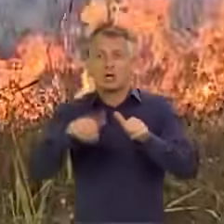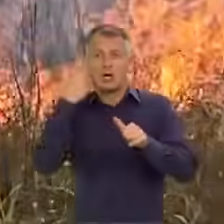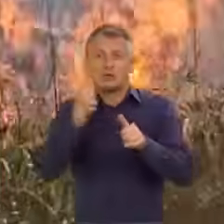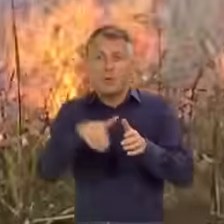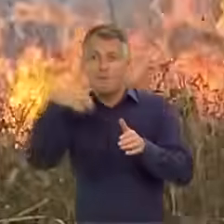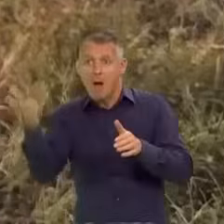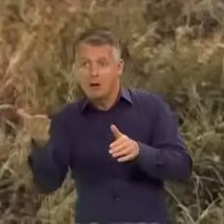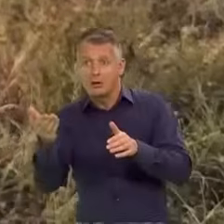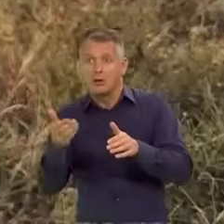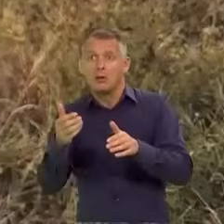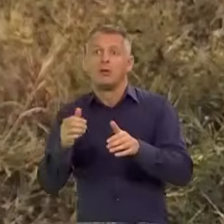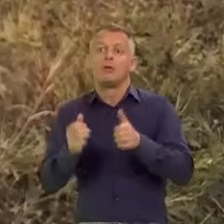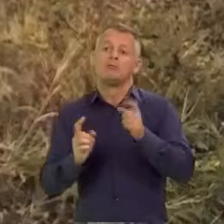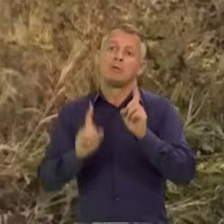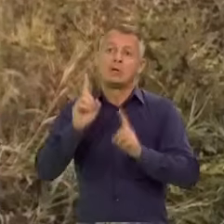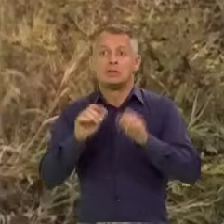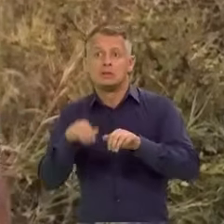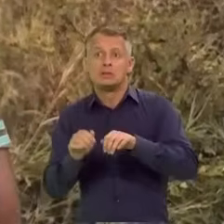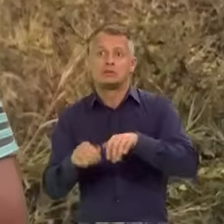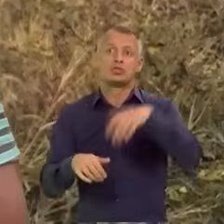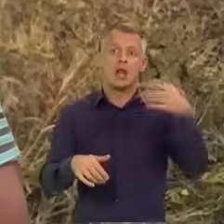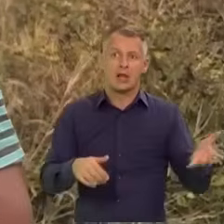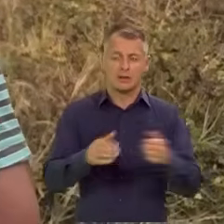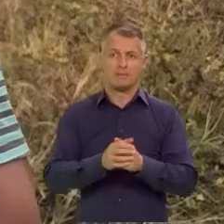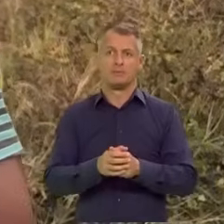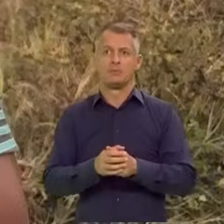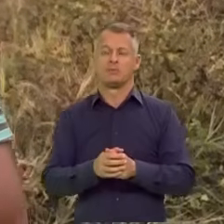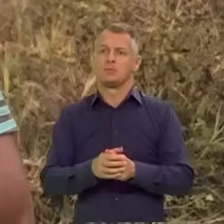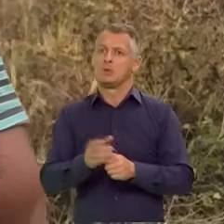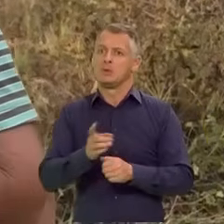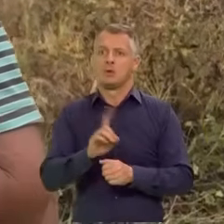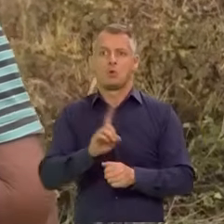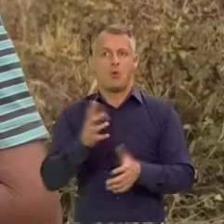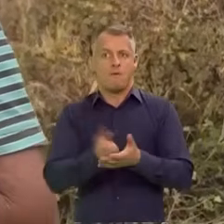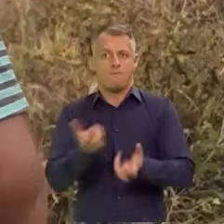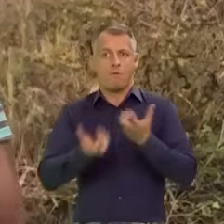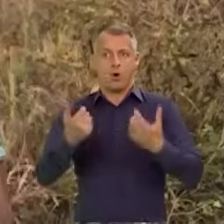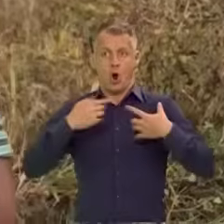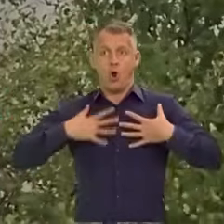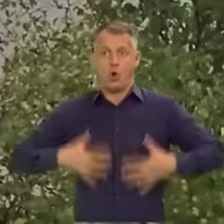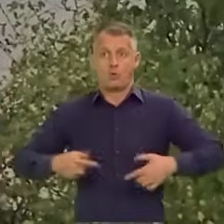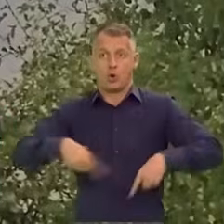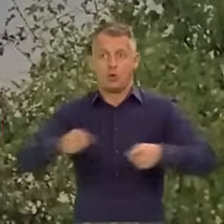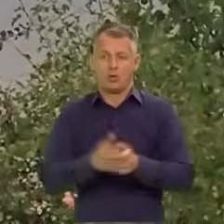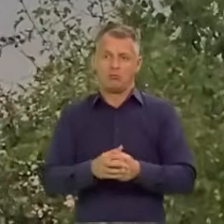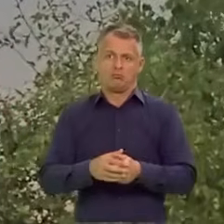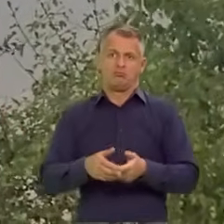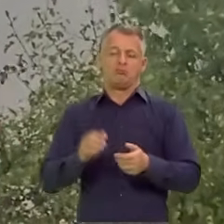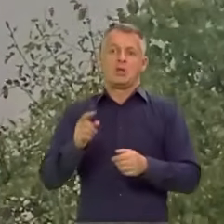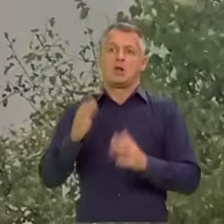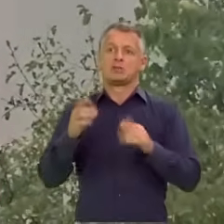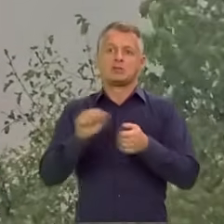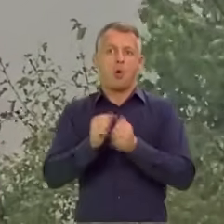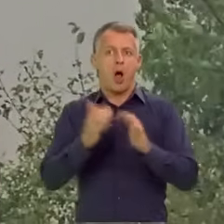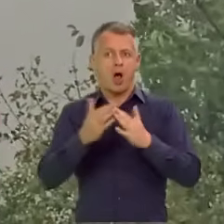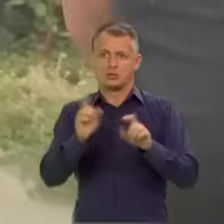când în alta. Ne ajută să luăm foc. Asta ne mai trebuie. Destul că suntem și așa cum suntem, la casă ne mai trebuie.